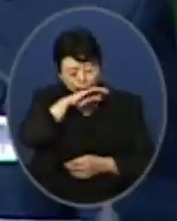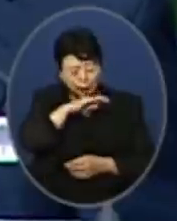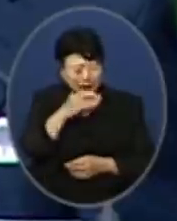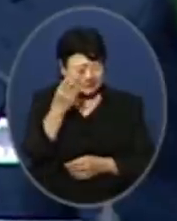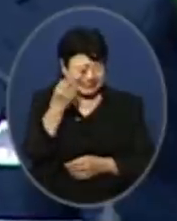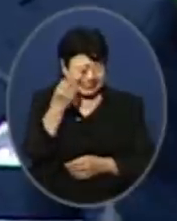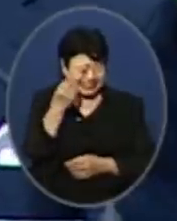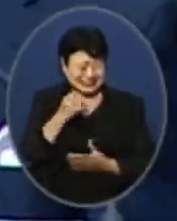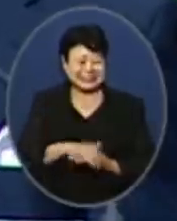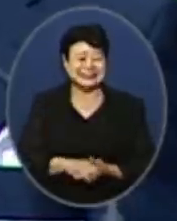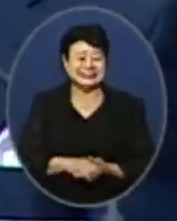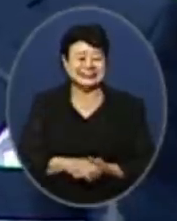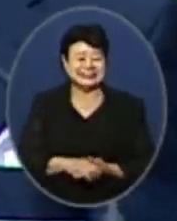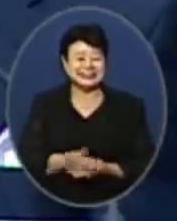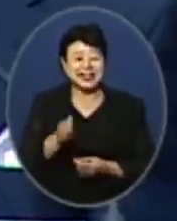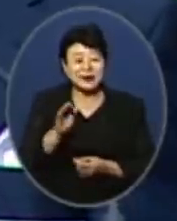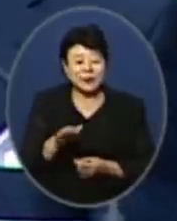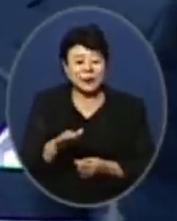그래도